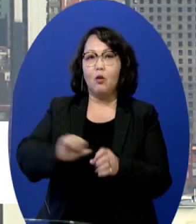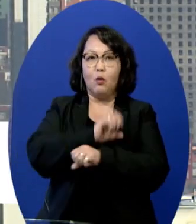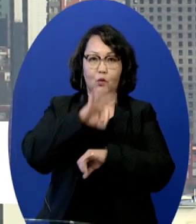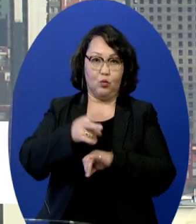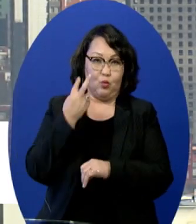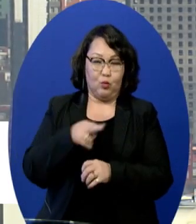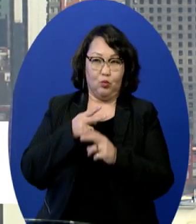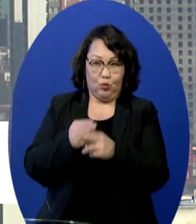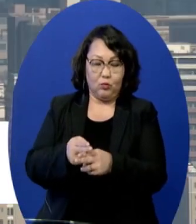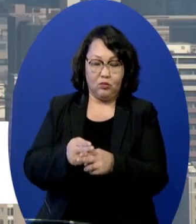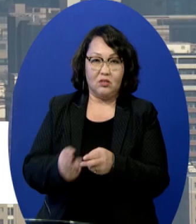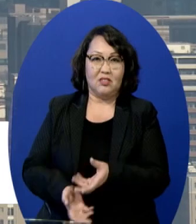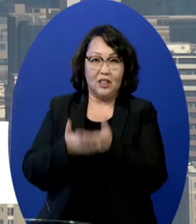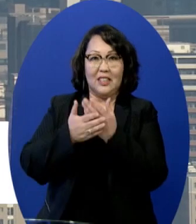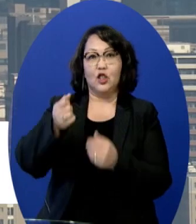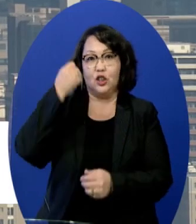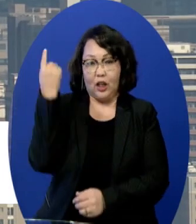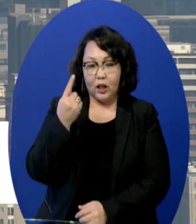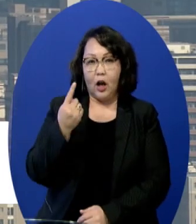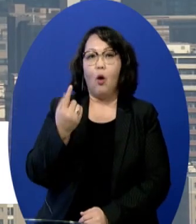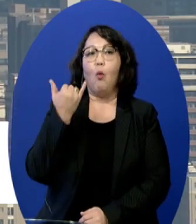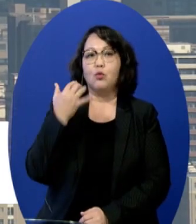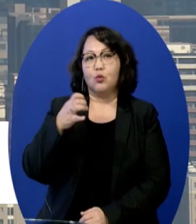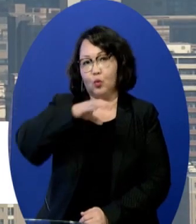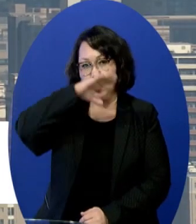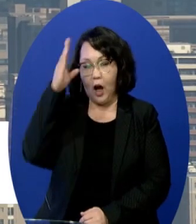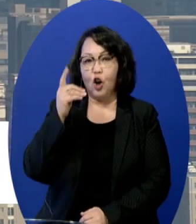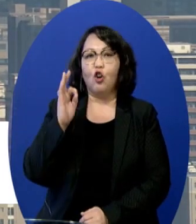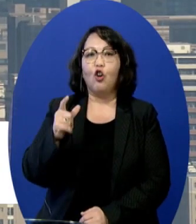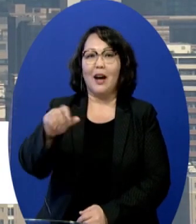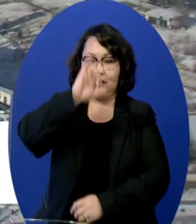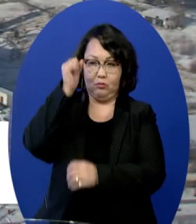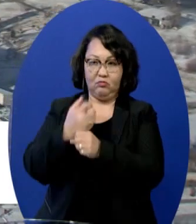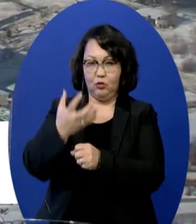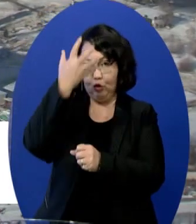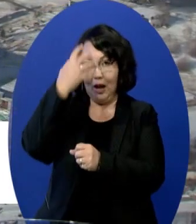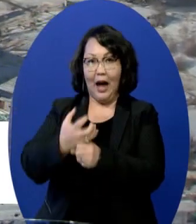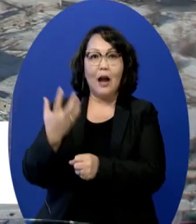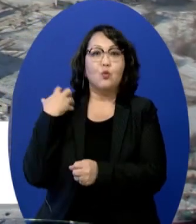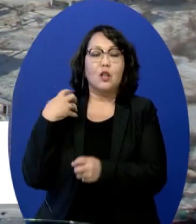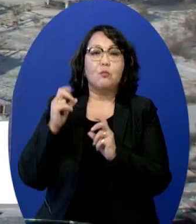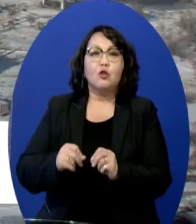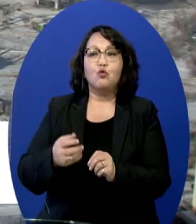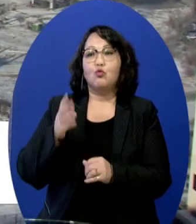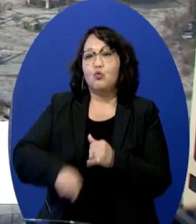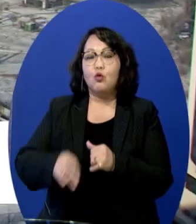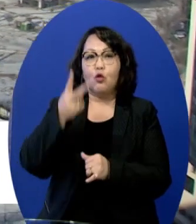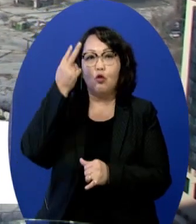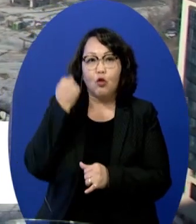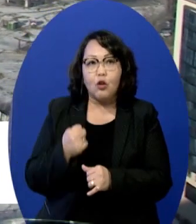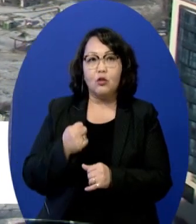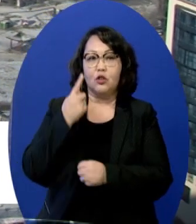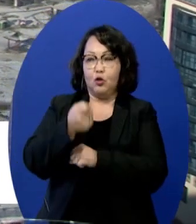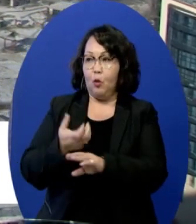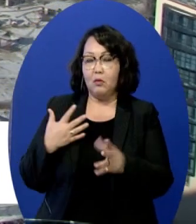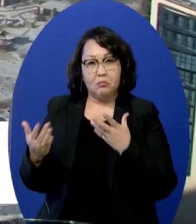уурус дулаан хогны суур үнийг төрөөс төлөх засгийн газрын тогтоолыг бол баталсан. Сүүлийн 2 хоногт өмнөх жилийн мөн үетэй харьцуулахад